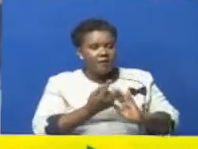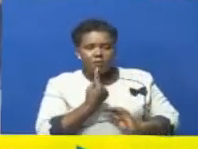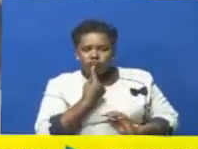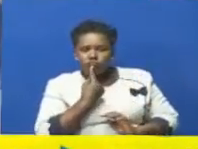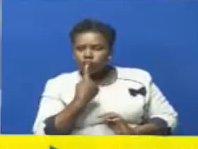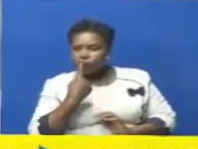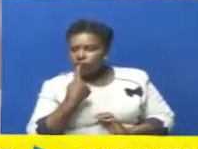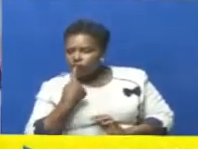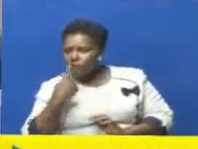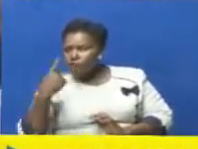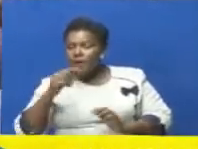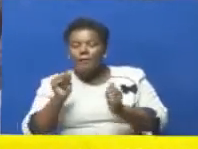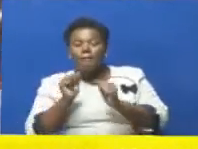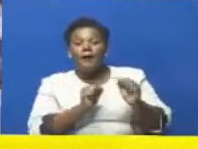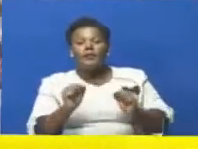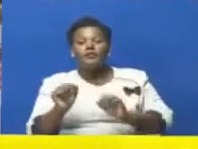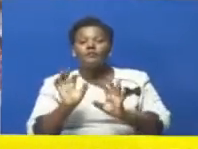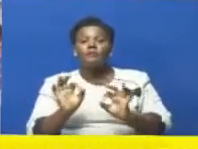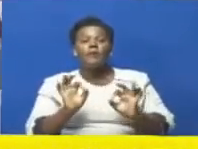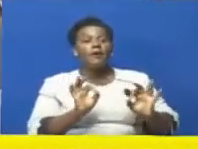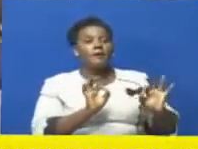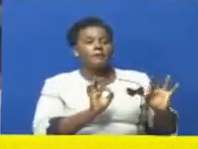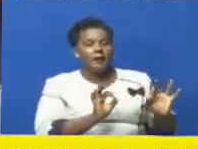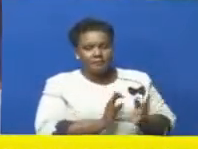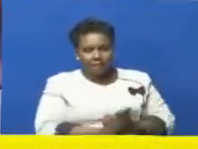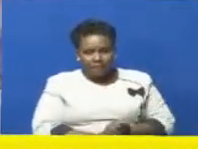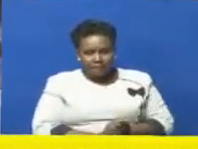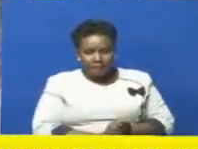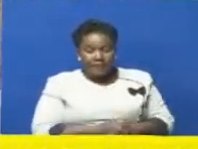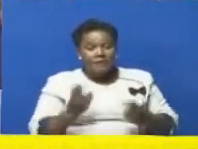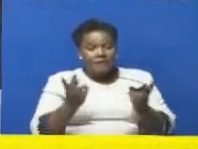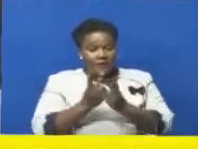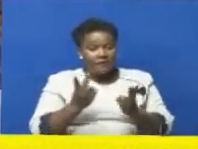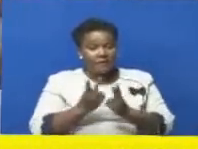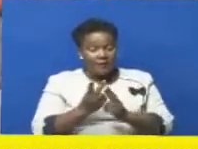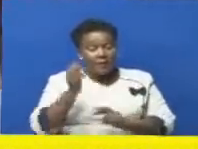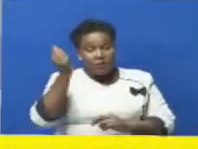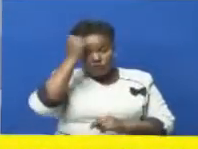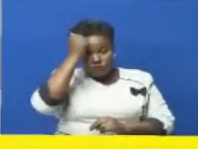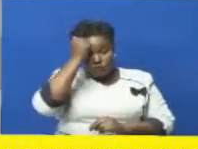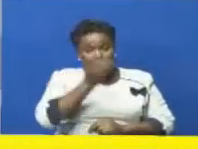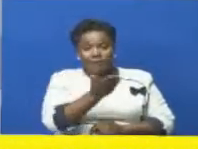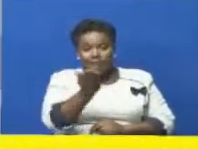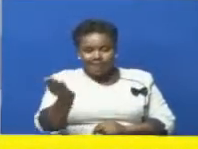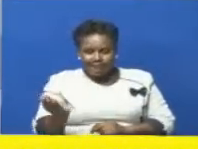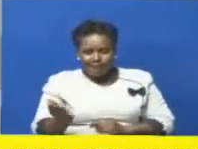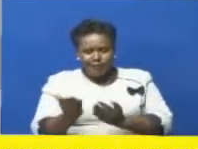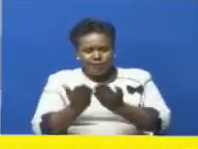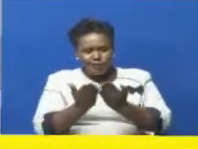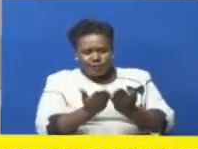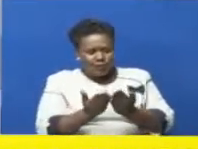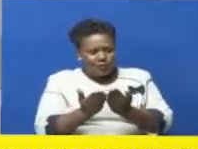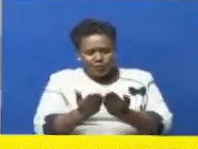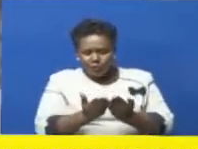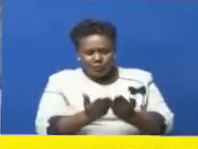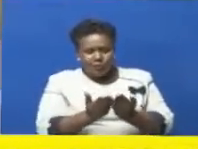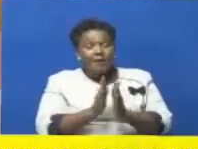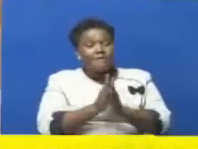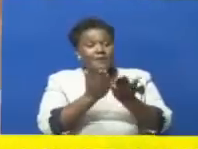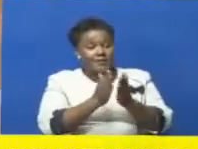mema. Aidha, Sheikh Mustafa anawakumbusha waumini kusoma vitabu vinavyoeleza maisha ya